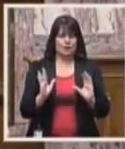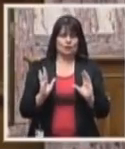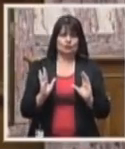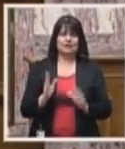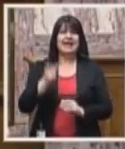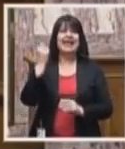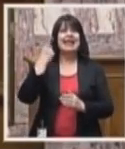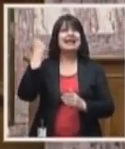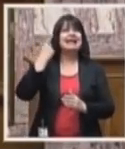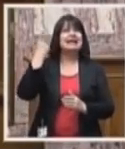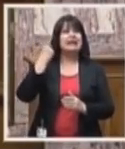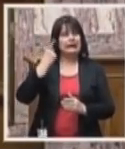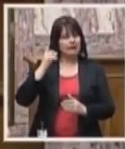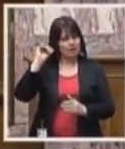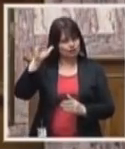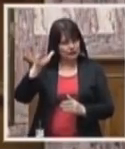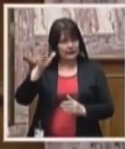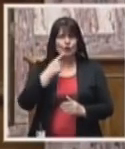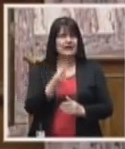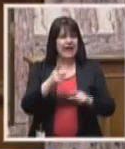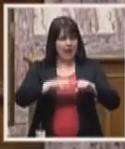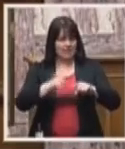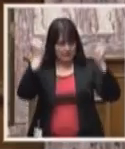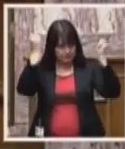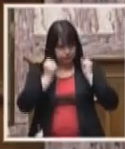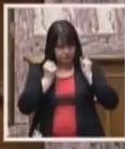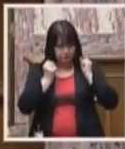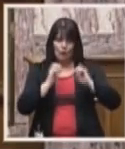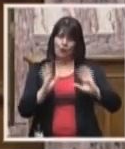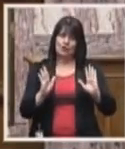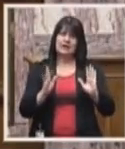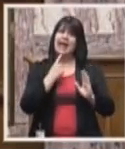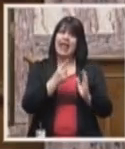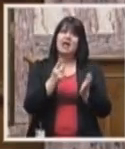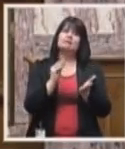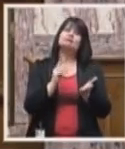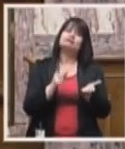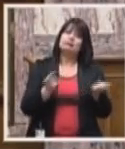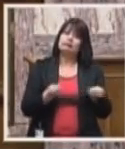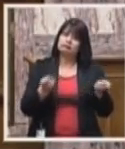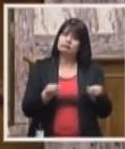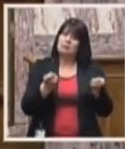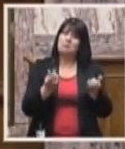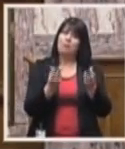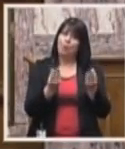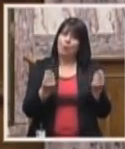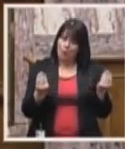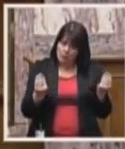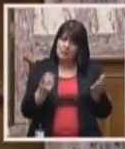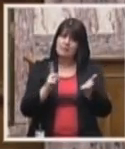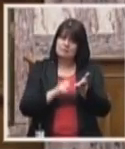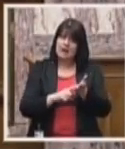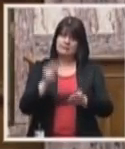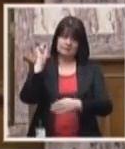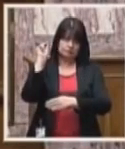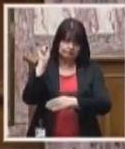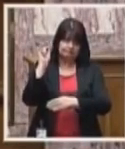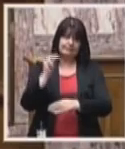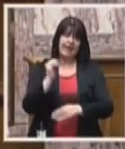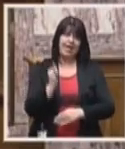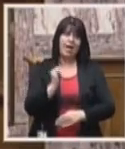ότι δεν είναι ότι απέτυχε η Ελλάδα, αλλά κάνατε, λέει, πολλά, πρέπει να κάνετε και τα υπόλοιπα και δεσμευτείτε να μην